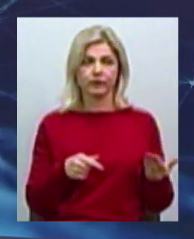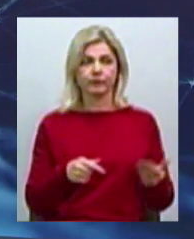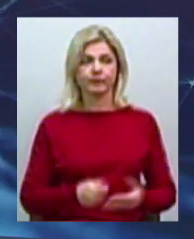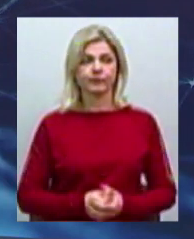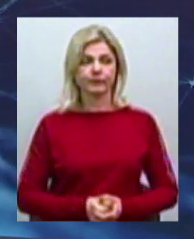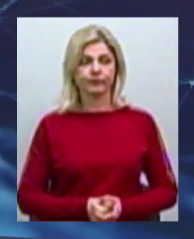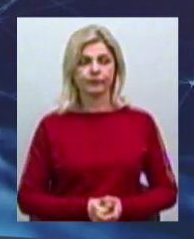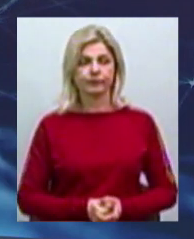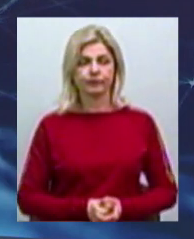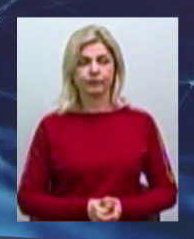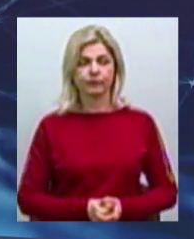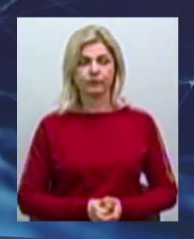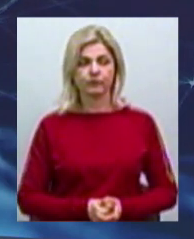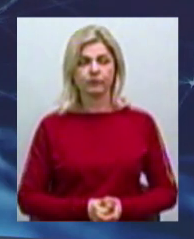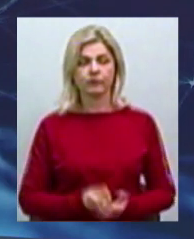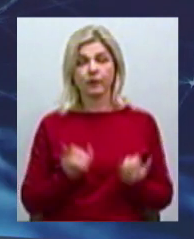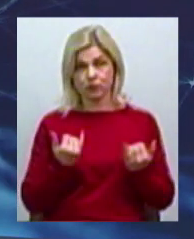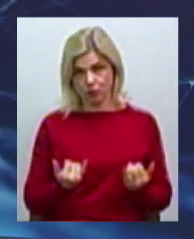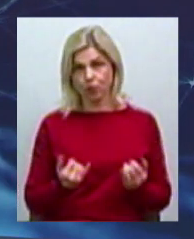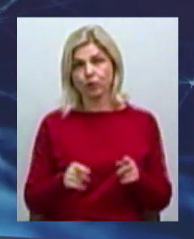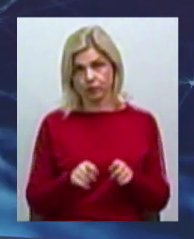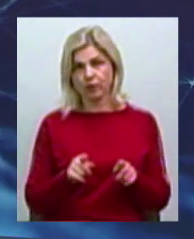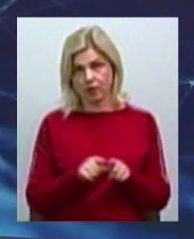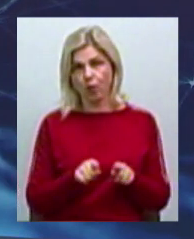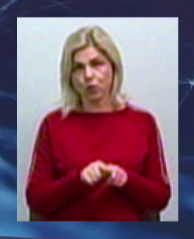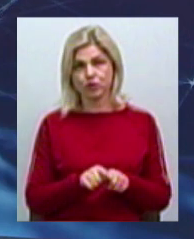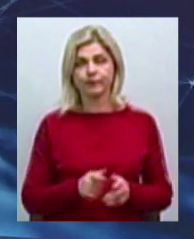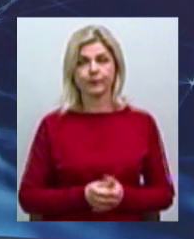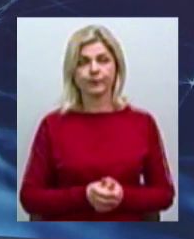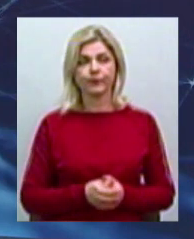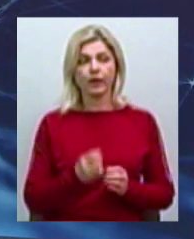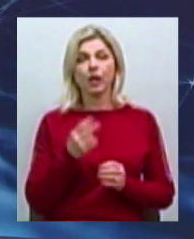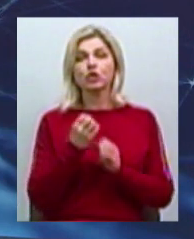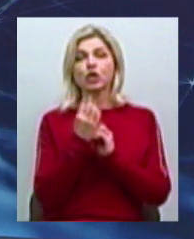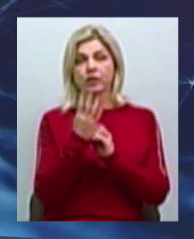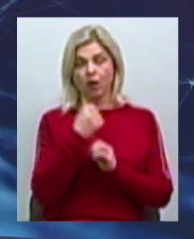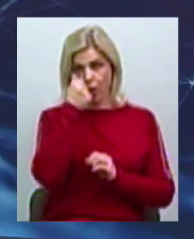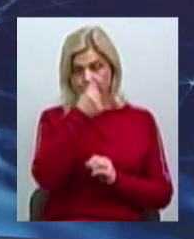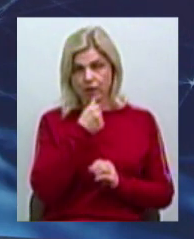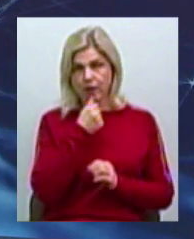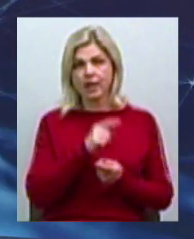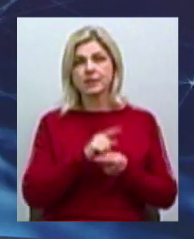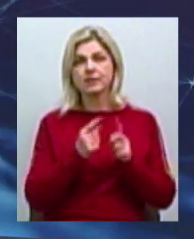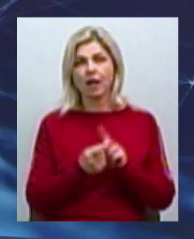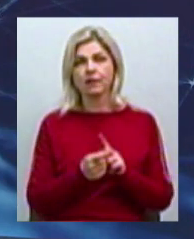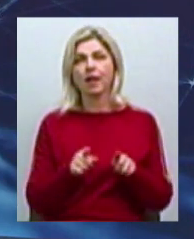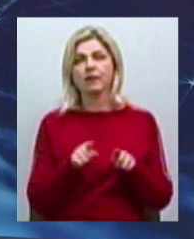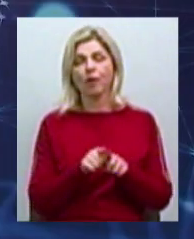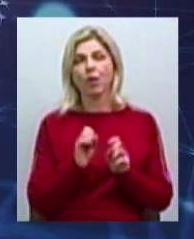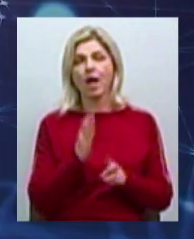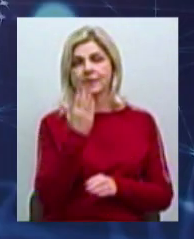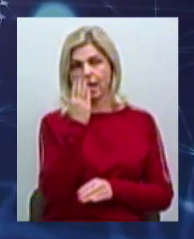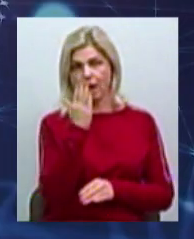чи до іншої сторони. І сьогодні, да? І сьогодні в принципі, також. Да? 14-й рік він став до певної міри, знаєте, таким